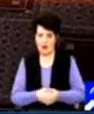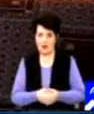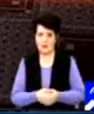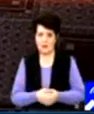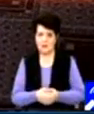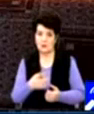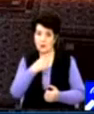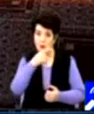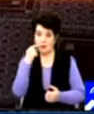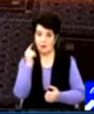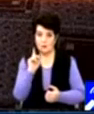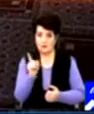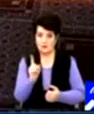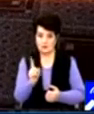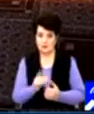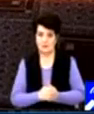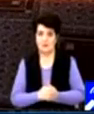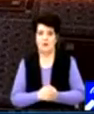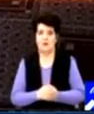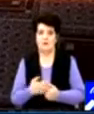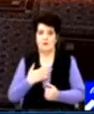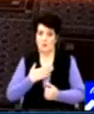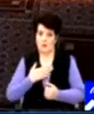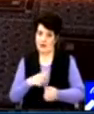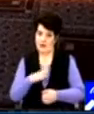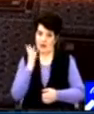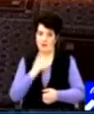era rus. Dar eu eram român.